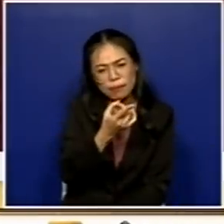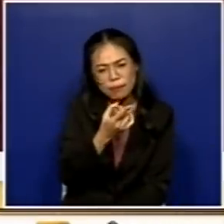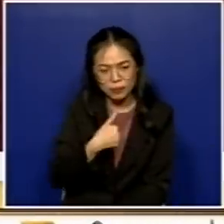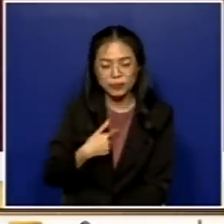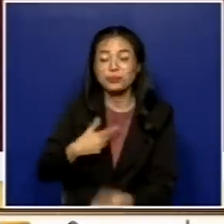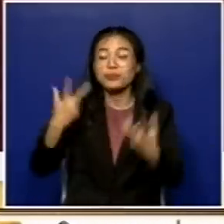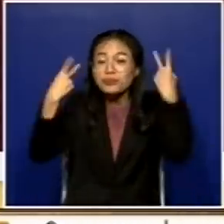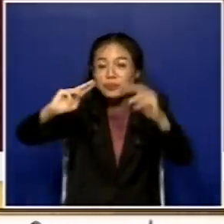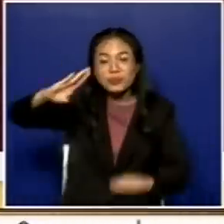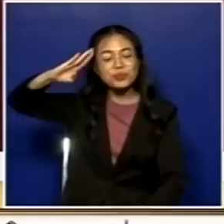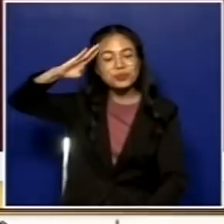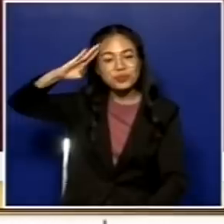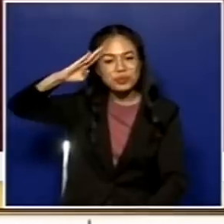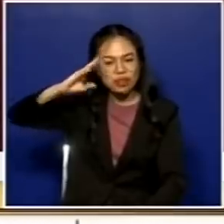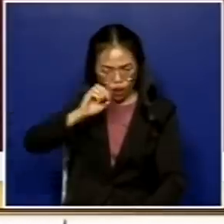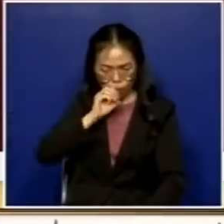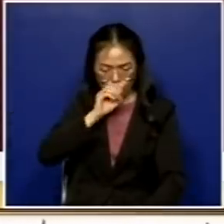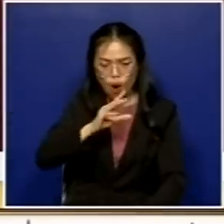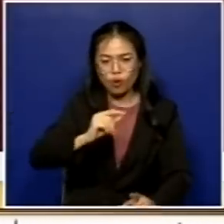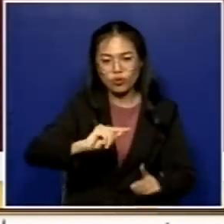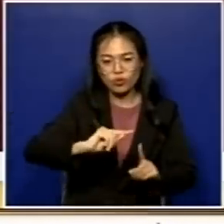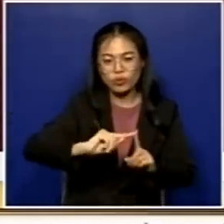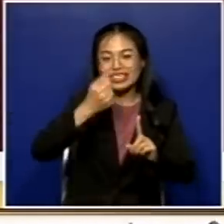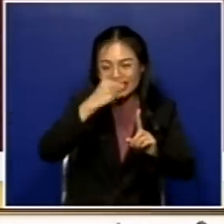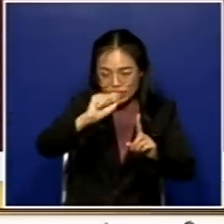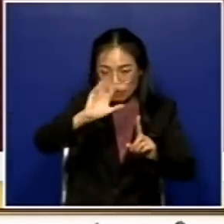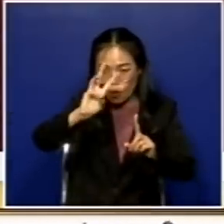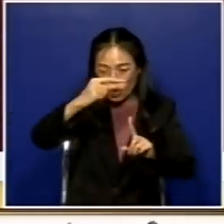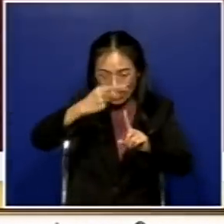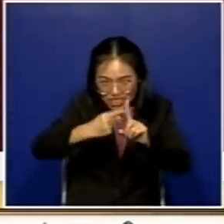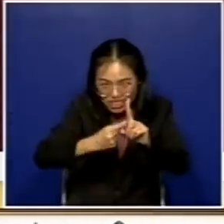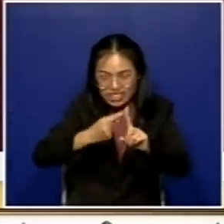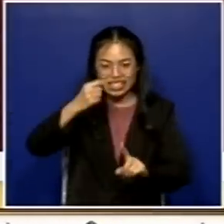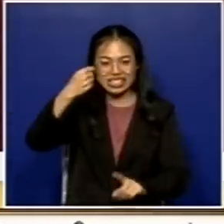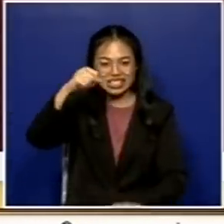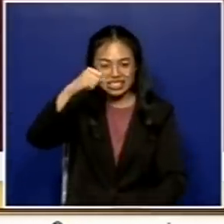อกวัยตจโชาณายกรังตรีก่าไ้เมื่อวันที่ 16 ธุลาคม 2563